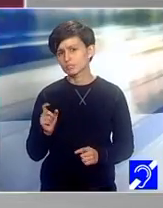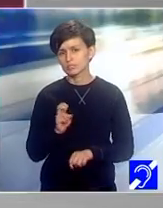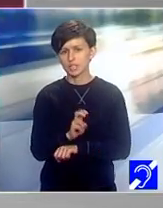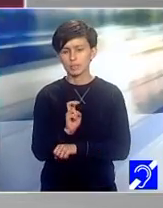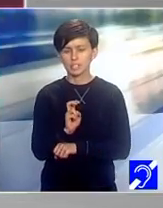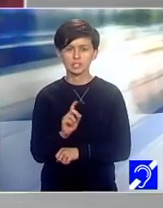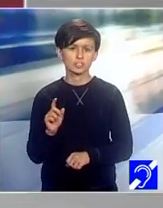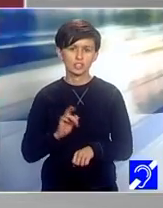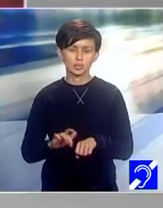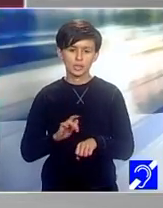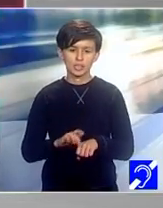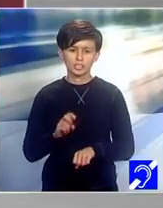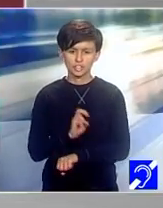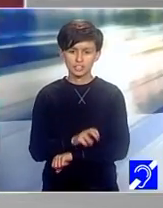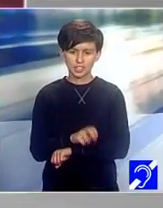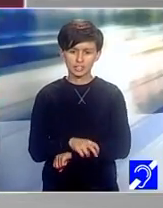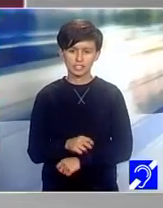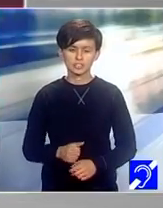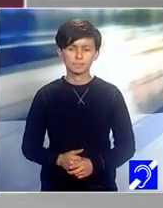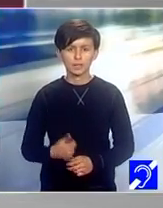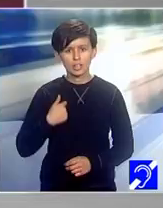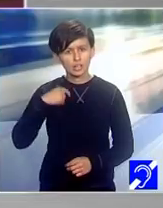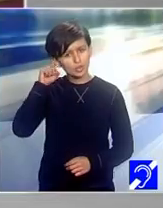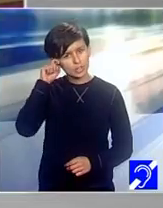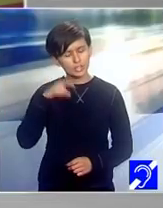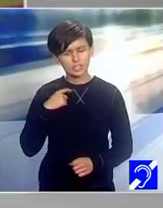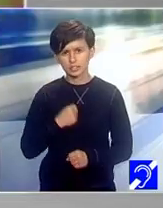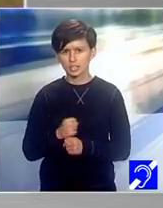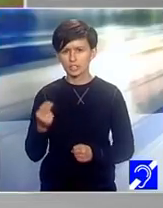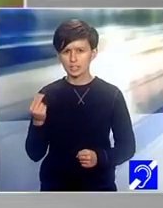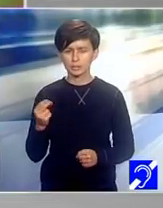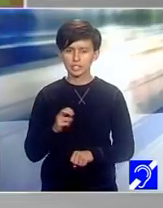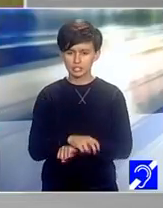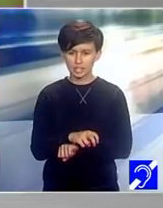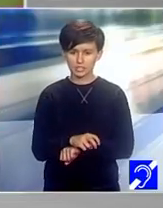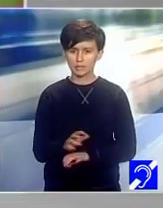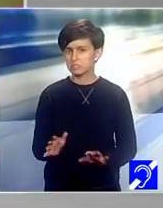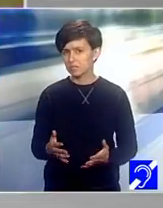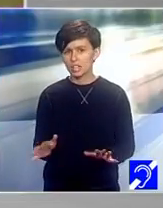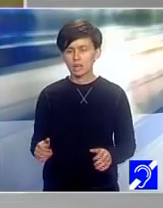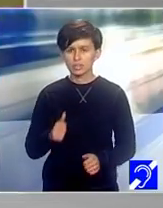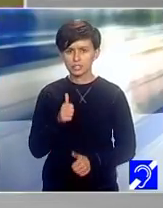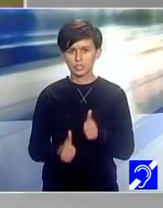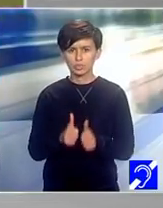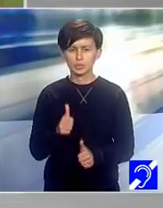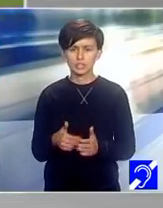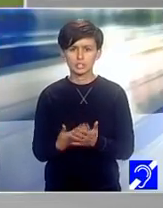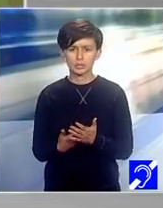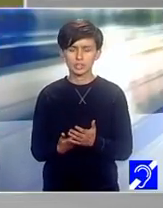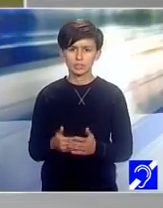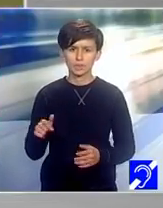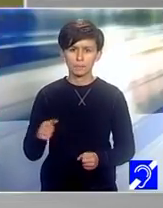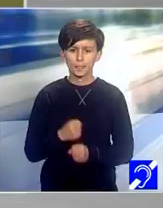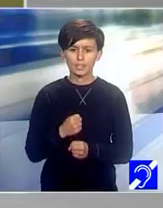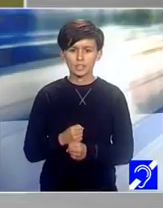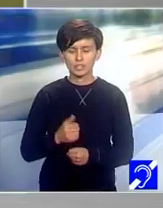mai încerci nici măcar să candidezi. Eu cred că este foarte bine să candidăm la orice competiție, pentru că asta, în primul rând, ne face